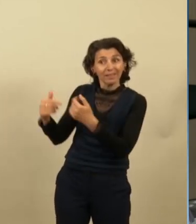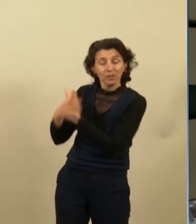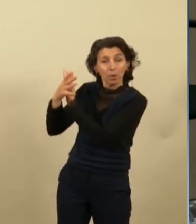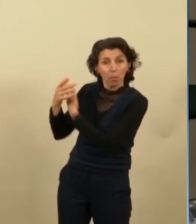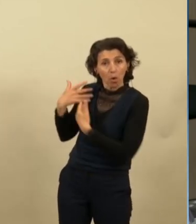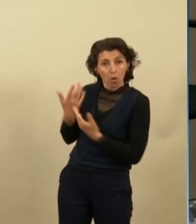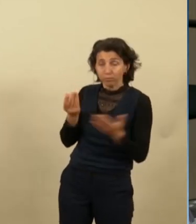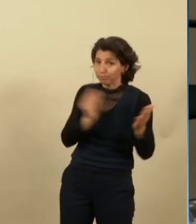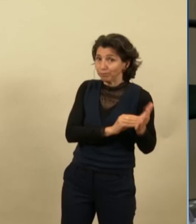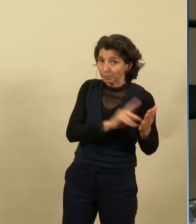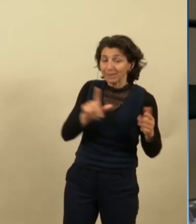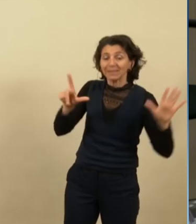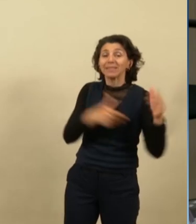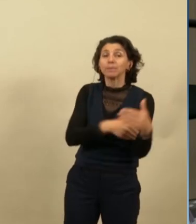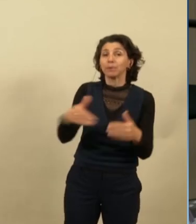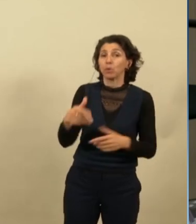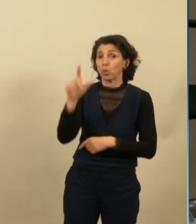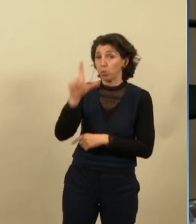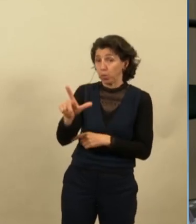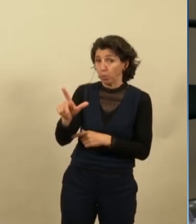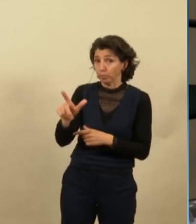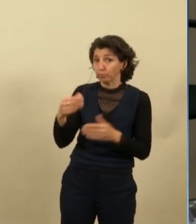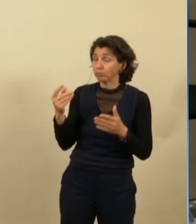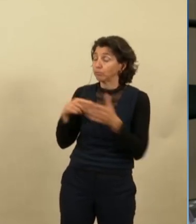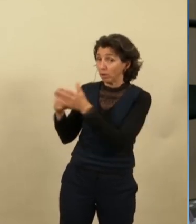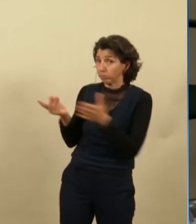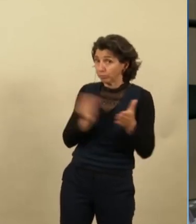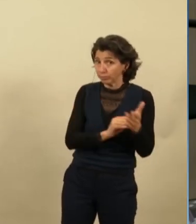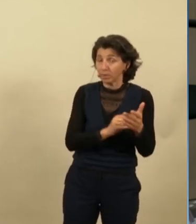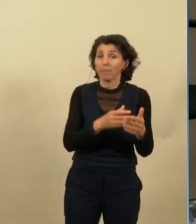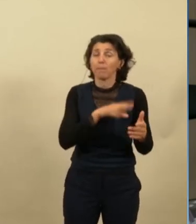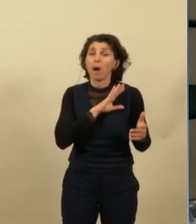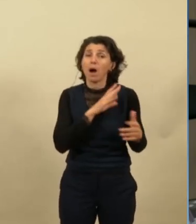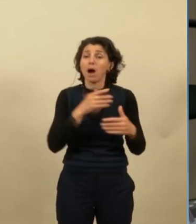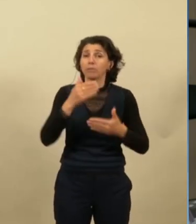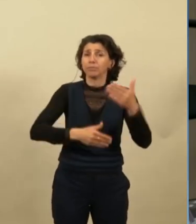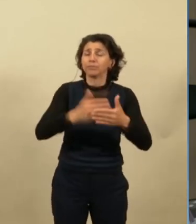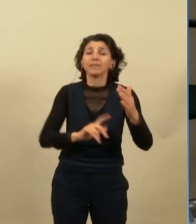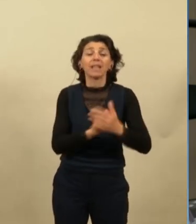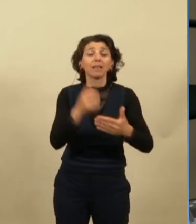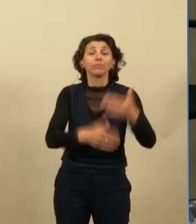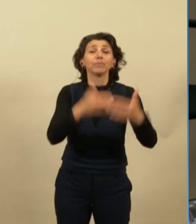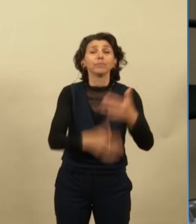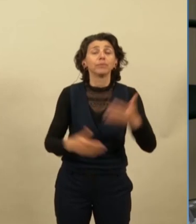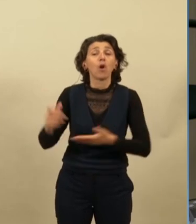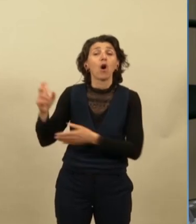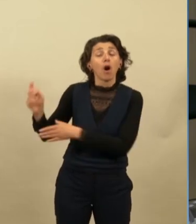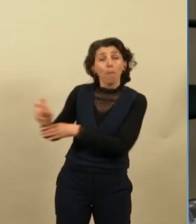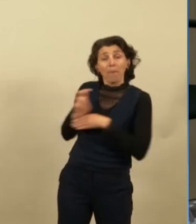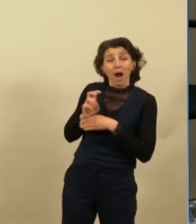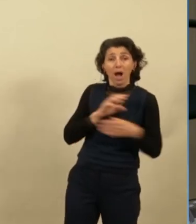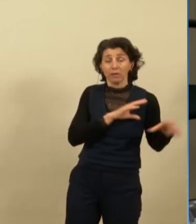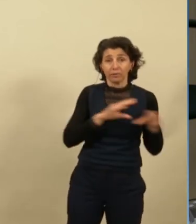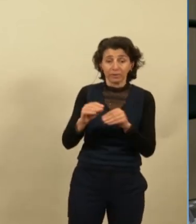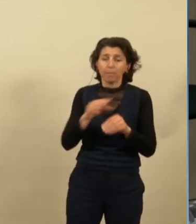concernant les échéances des empreintes transférés au titre de la compétence eau potable et acquitée par la